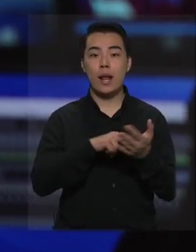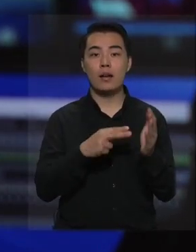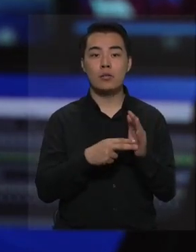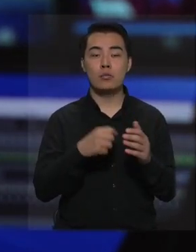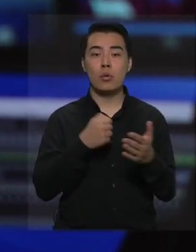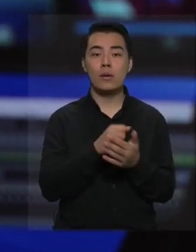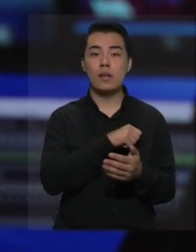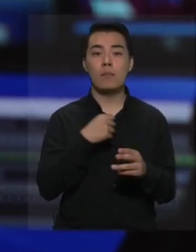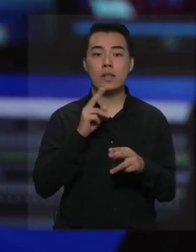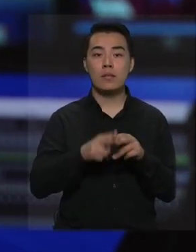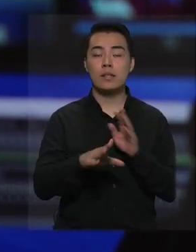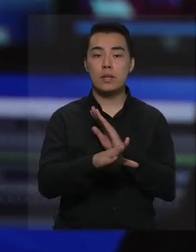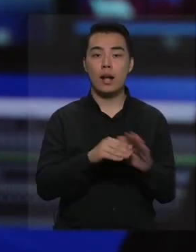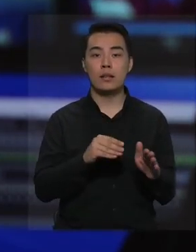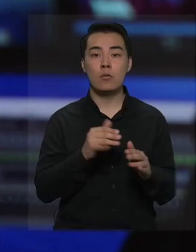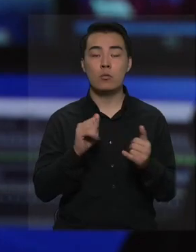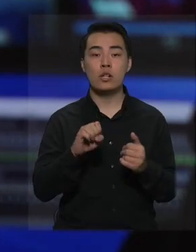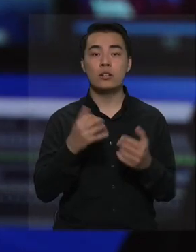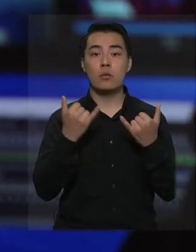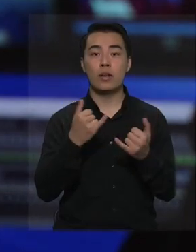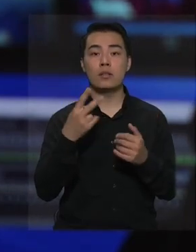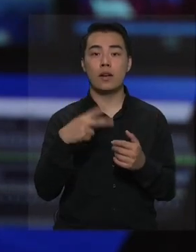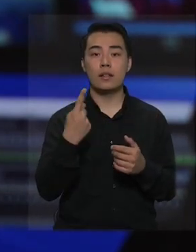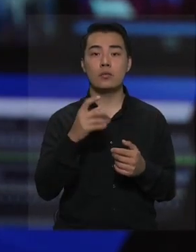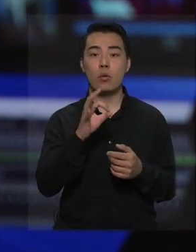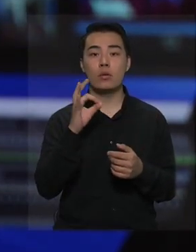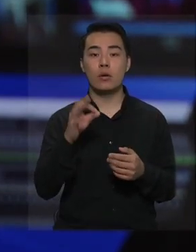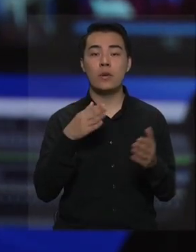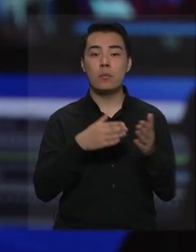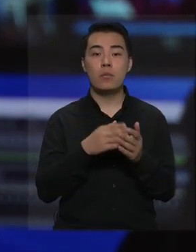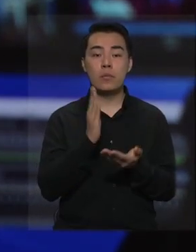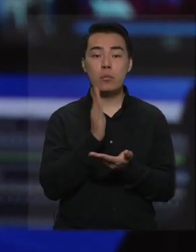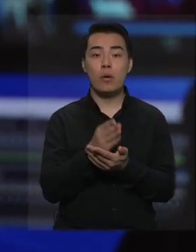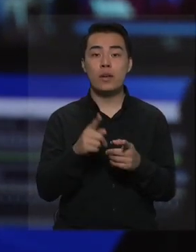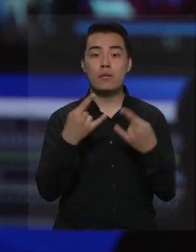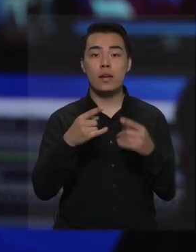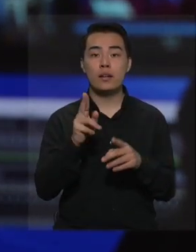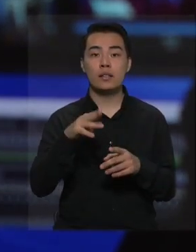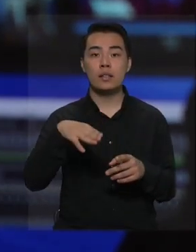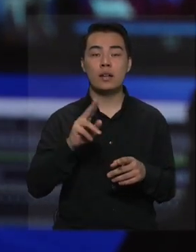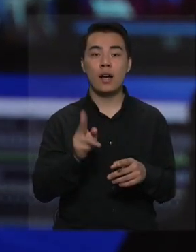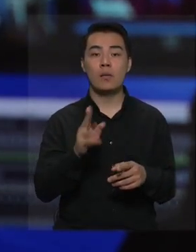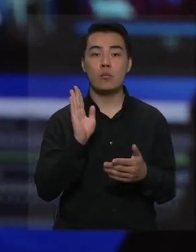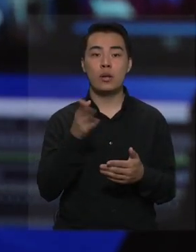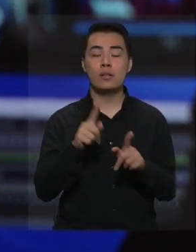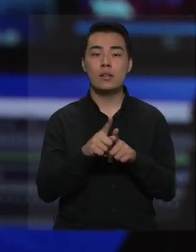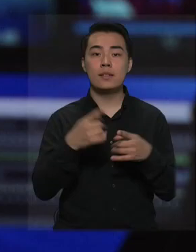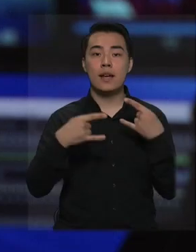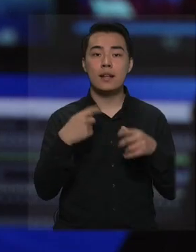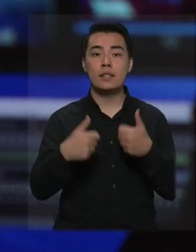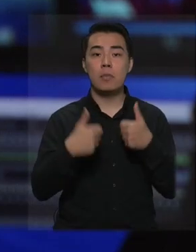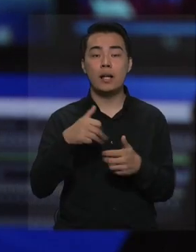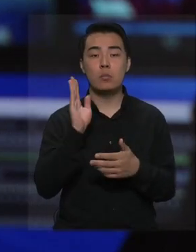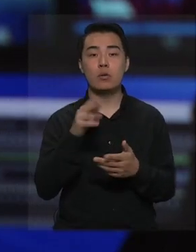до потенциального избирателя уже сегодня в 21:00 в прямом эфире телеканала КТК пройдут теледебаты